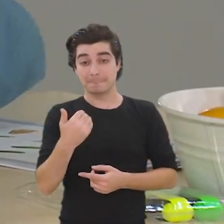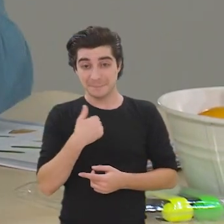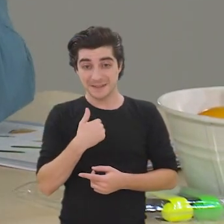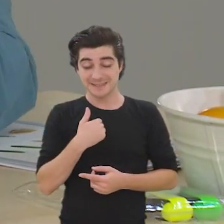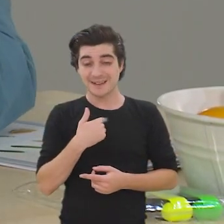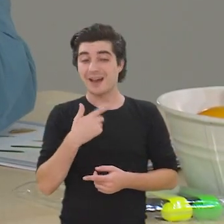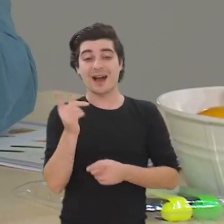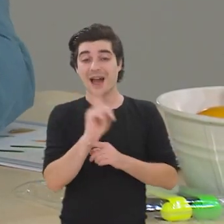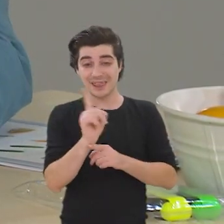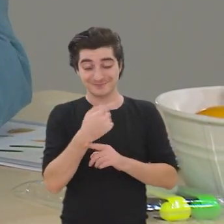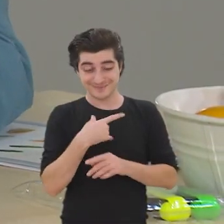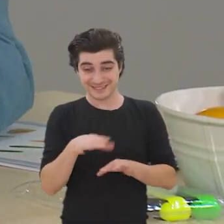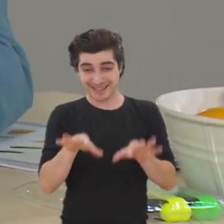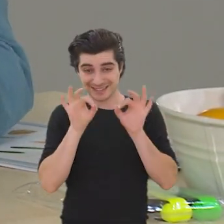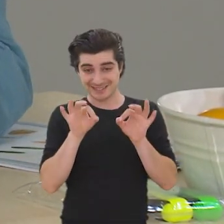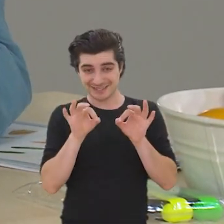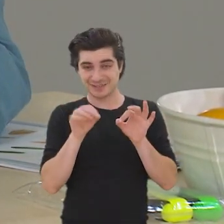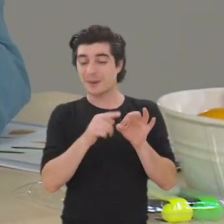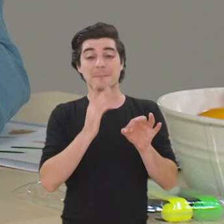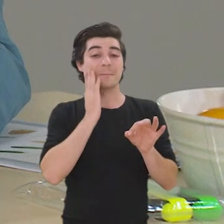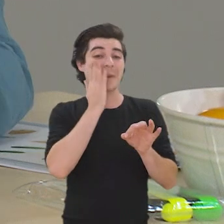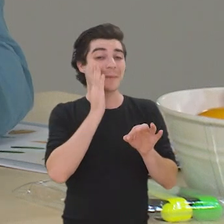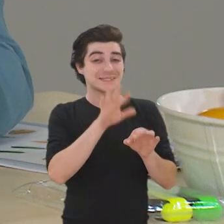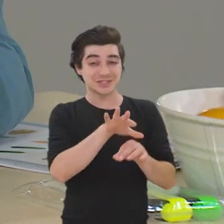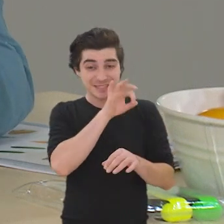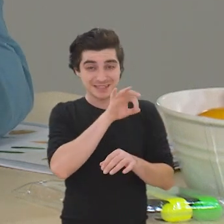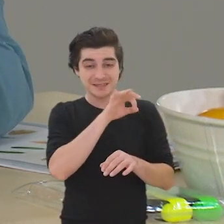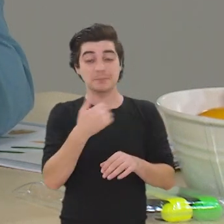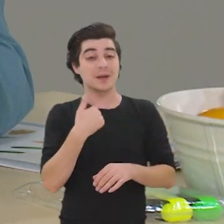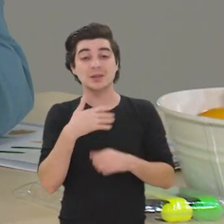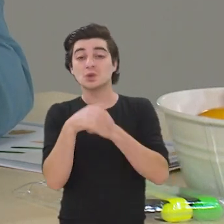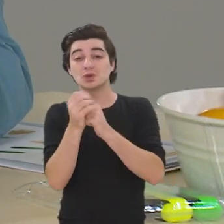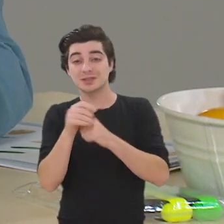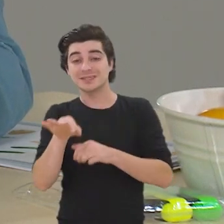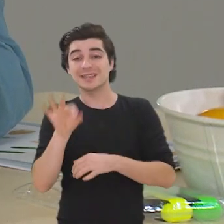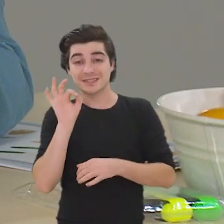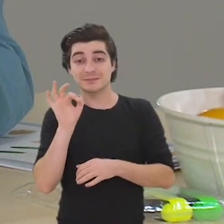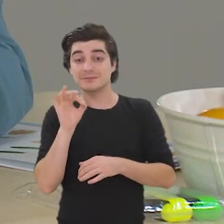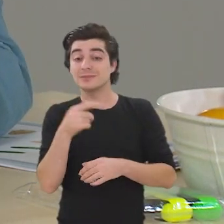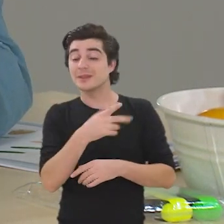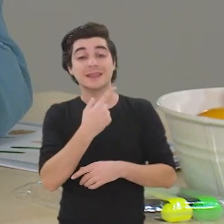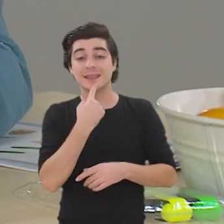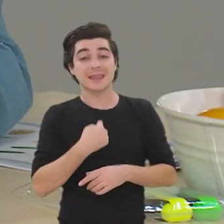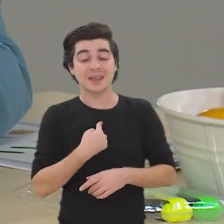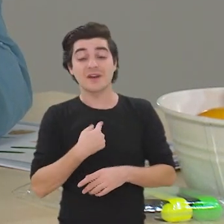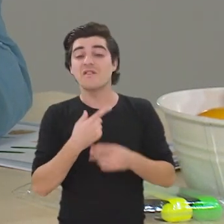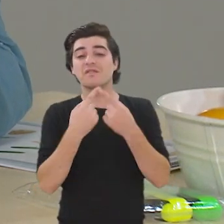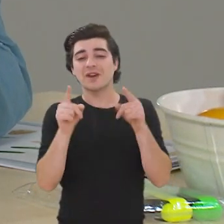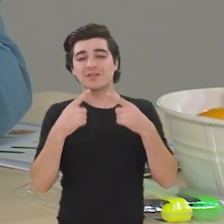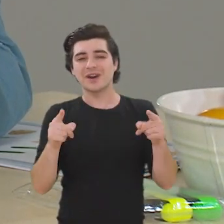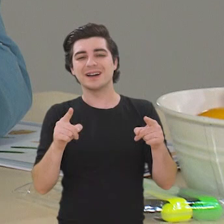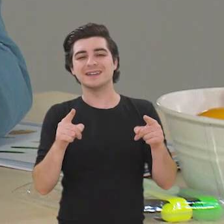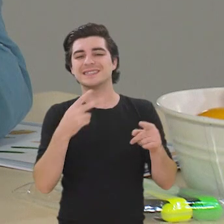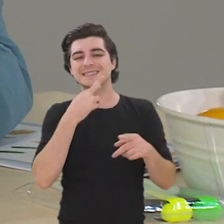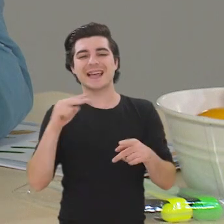Biz kalemlerimizi seçerken Nurbanu pembe renk kalem seçti ve ben turuncu seçtim. Nurbanu farklı